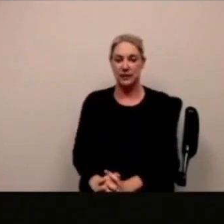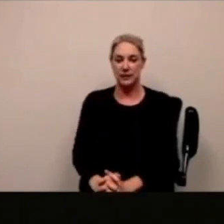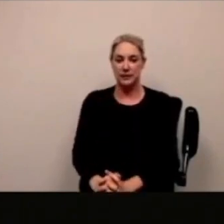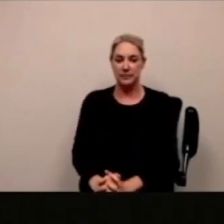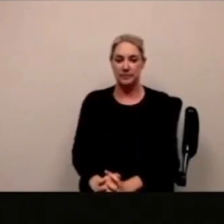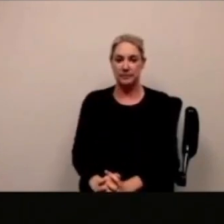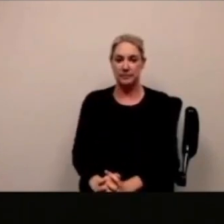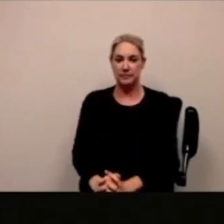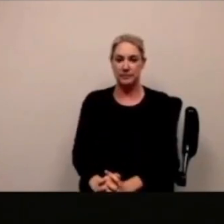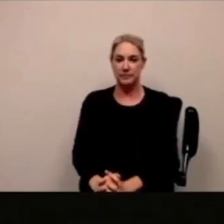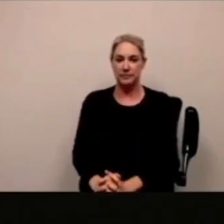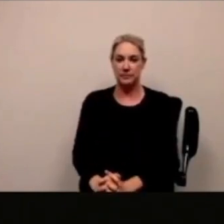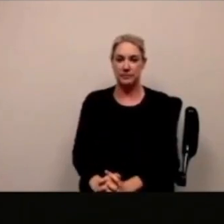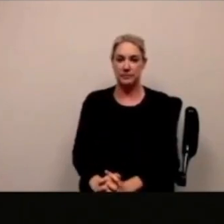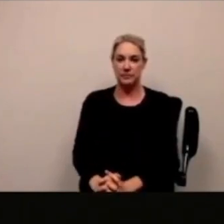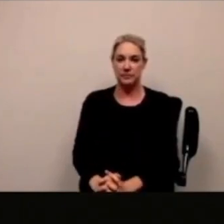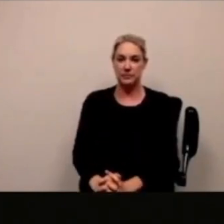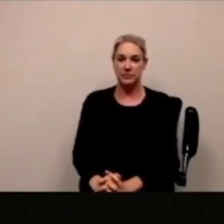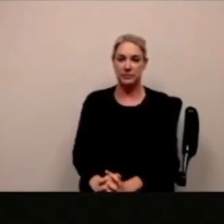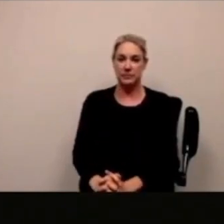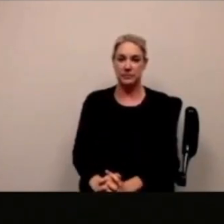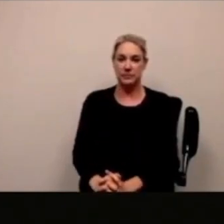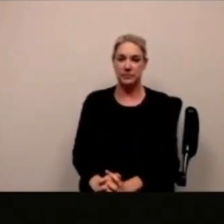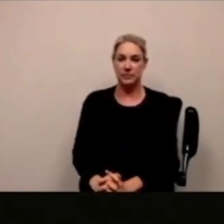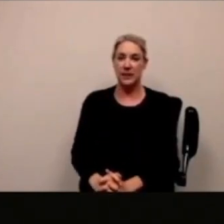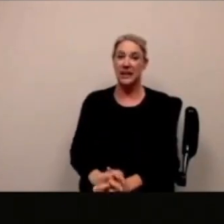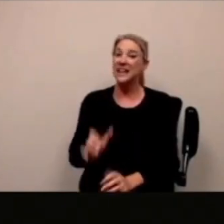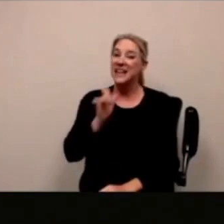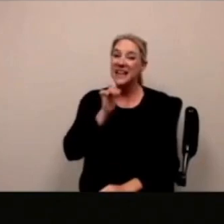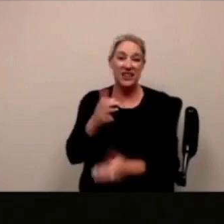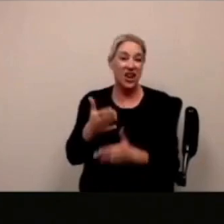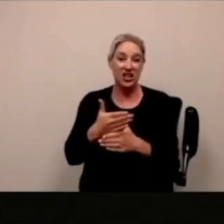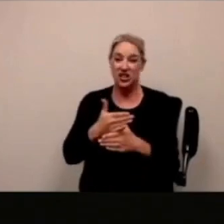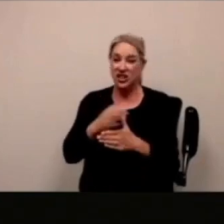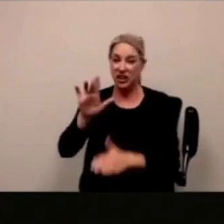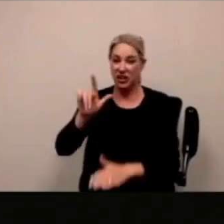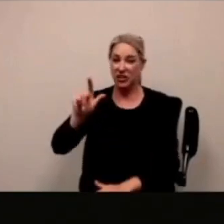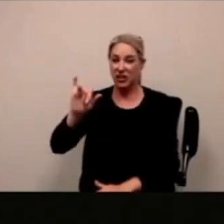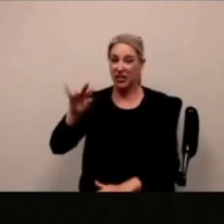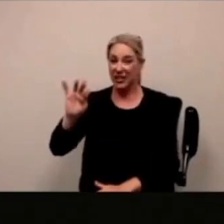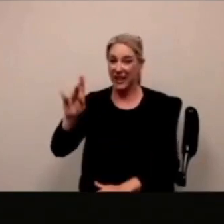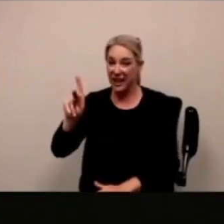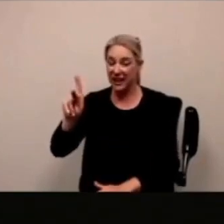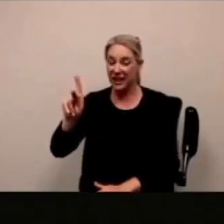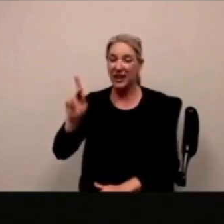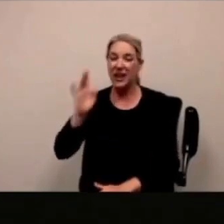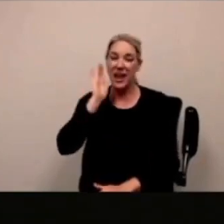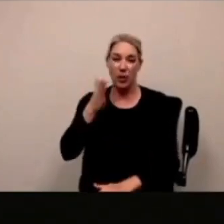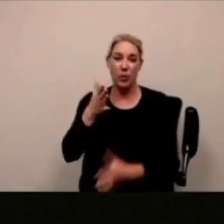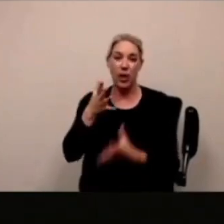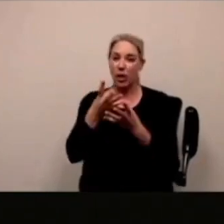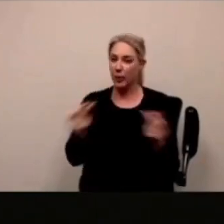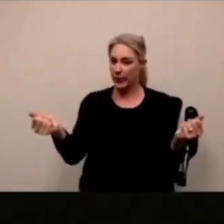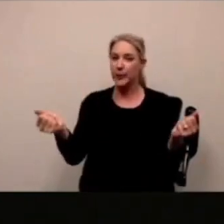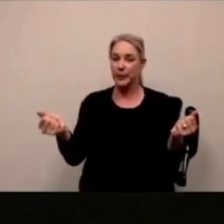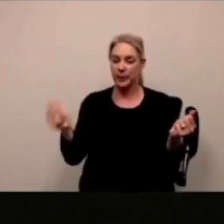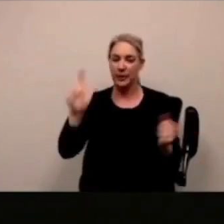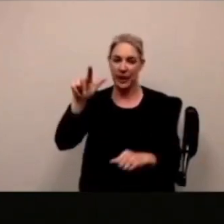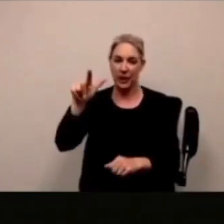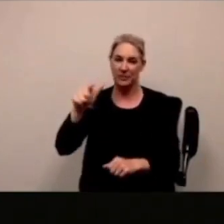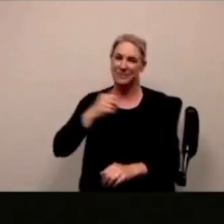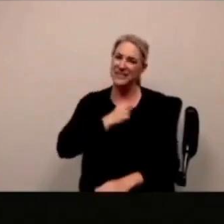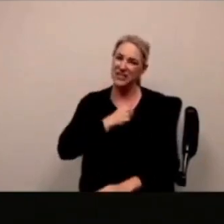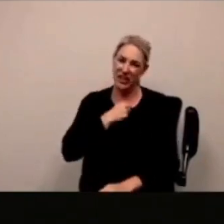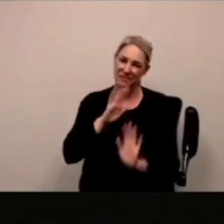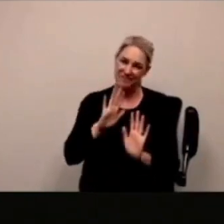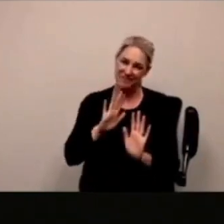はいこの後リンクをちょっと乗せましたがと今のところは戸惑う共有しないようにあとお願いし